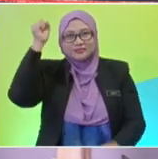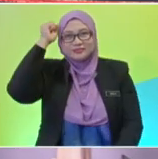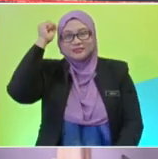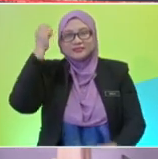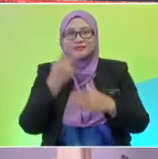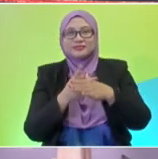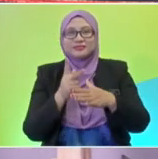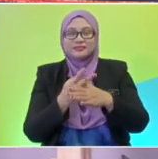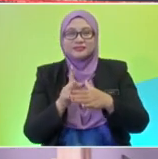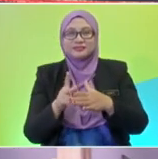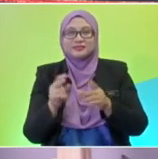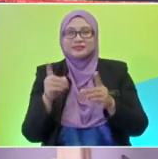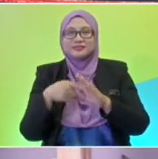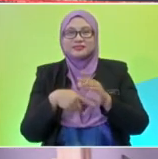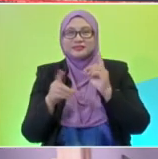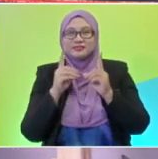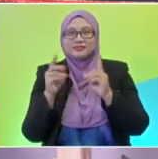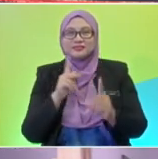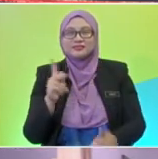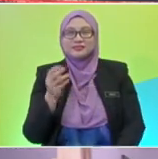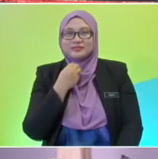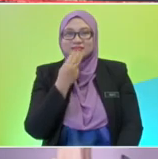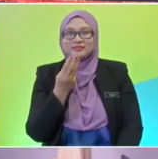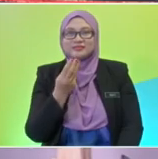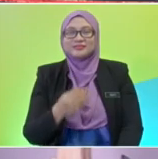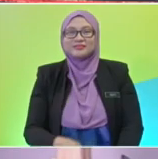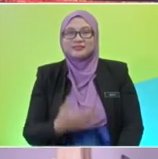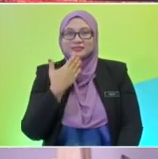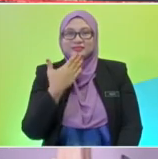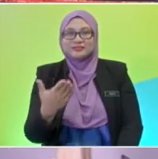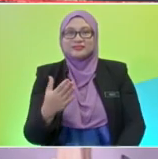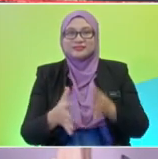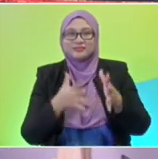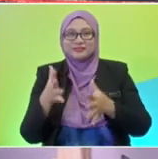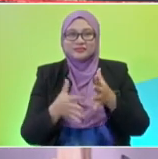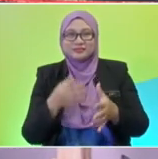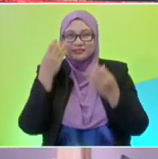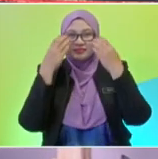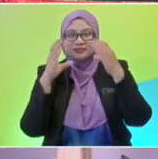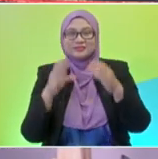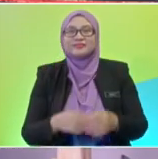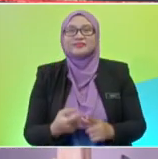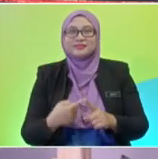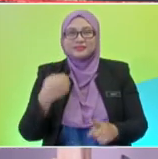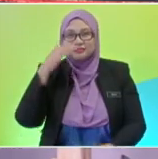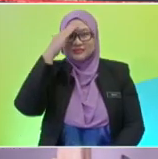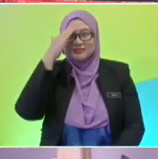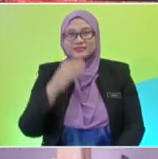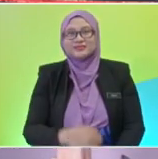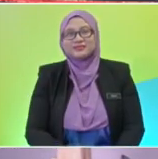tentang pendidikan moral dan terima kasih juga kepada Cikgu rohaya mau harta dari sekolah menengah pernikahan